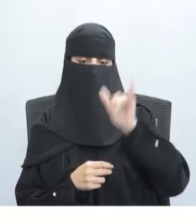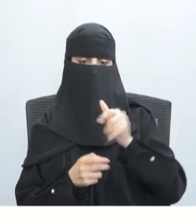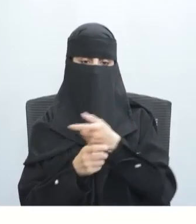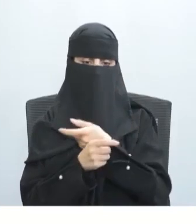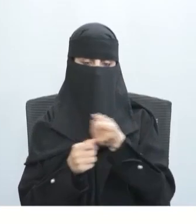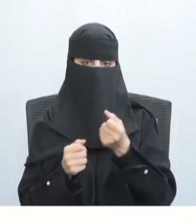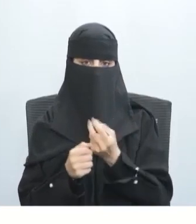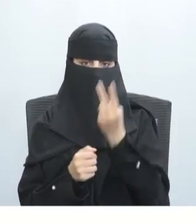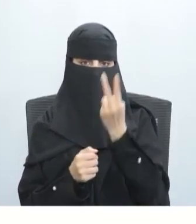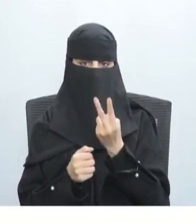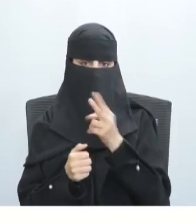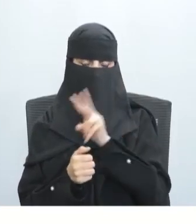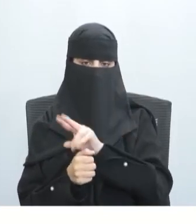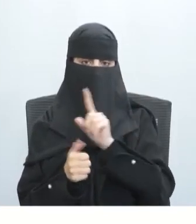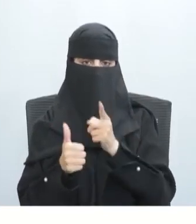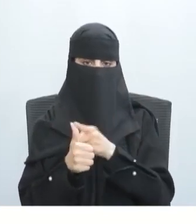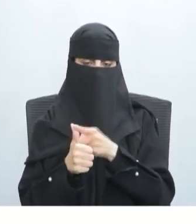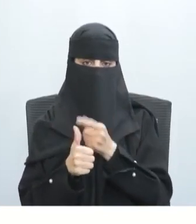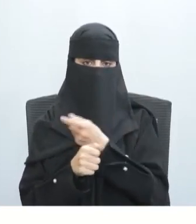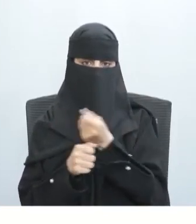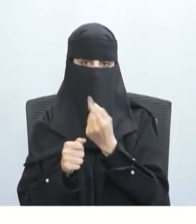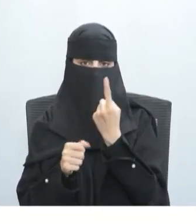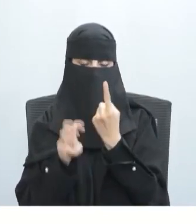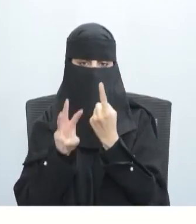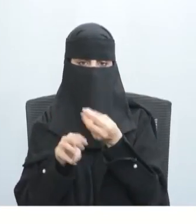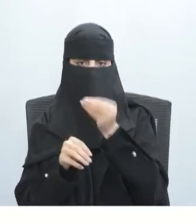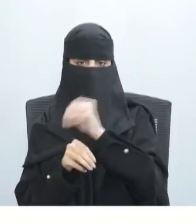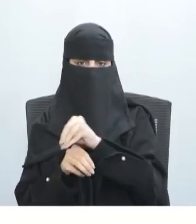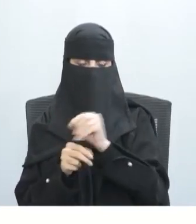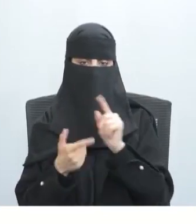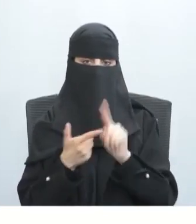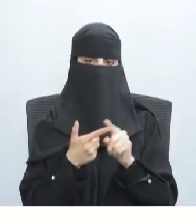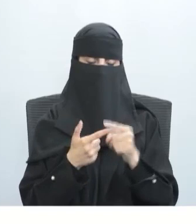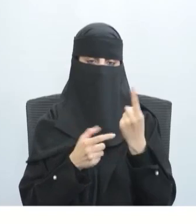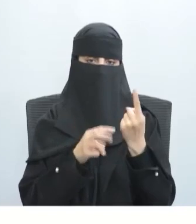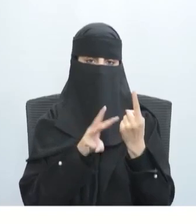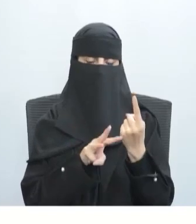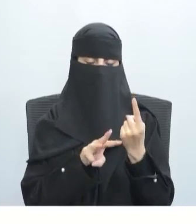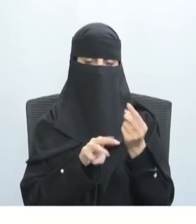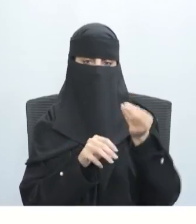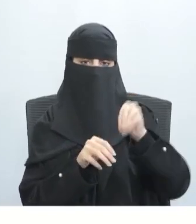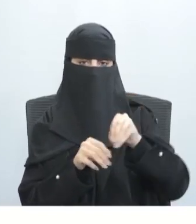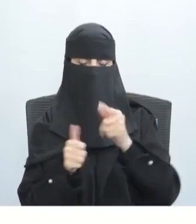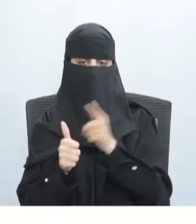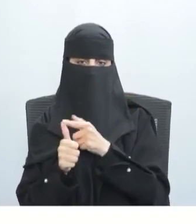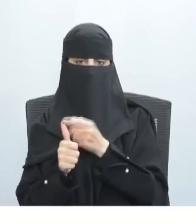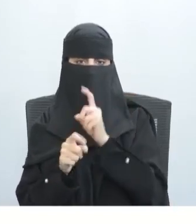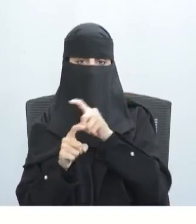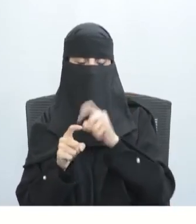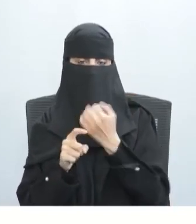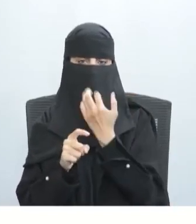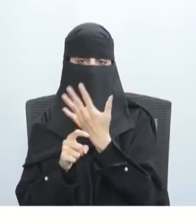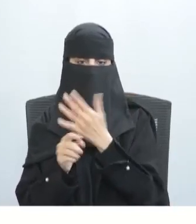بمبلغ 1000 ريال الاول هو حساب يبلغ عائده 5% والثاني يبلغ